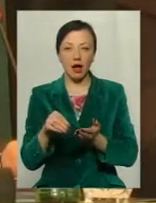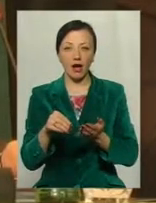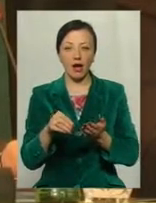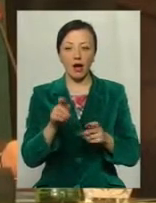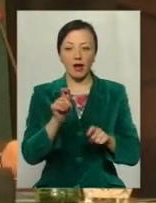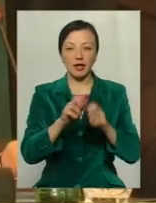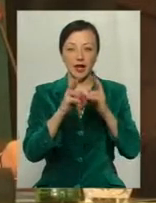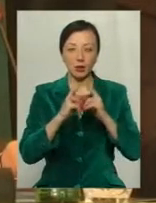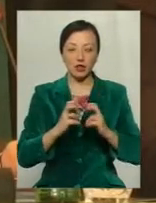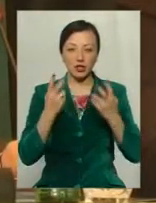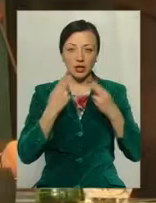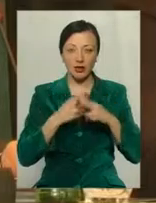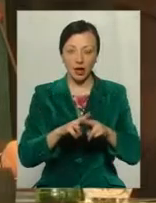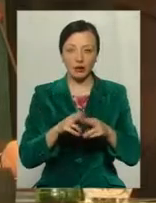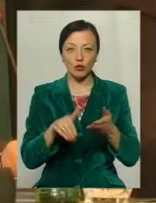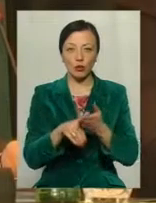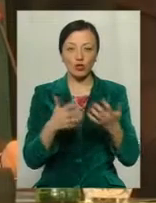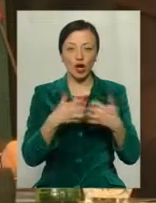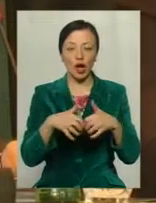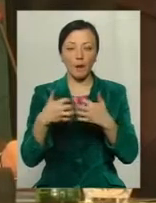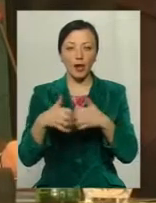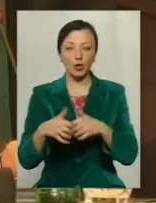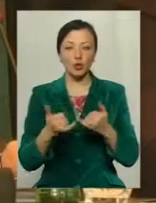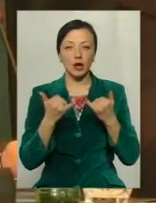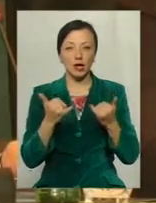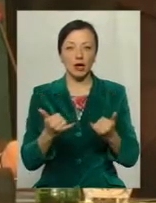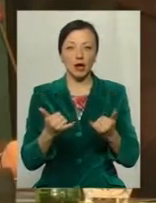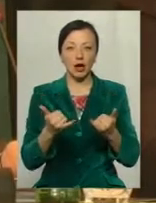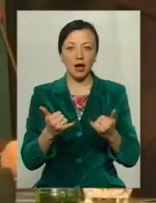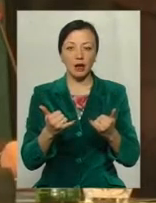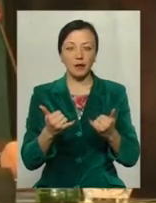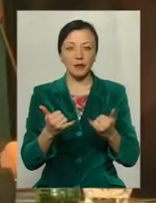реалізації кардіодиспансеру, будівництво